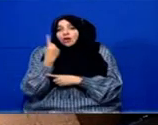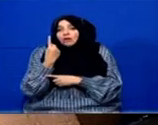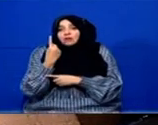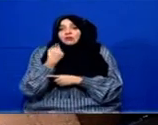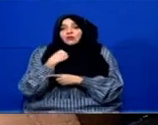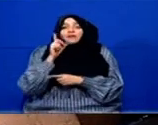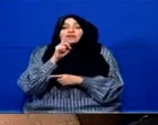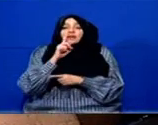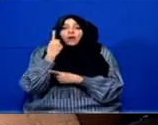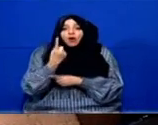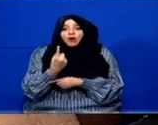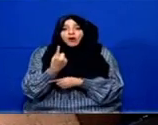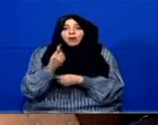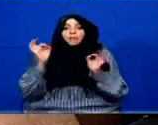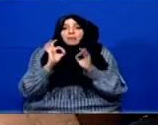وحده